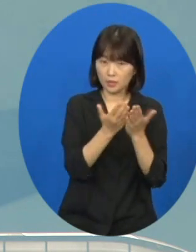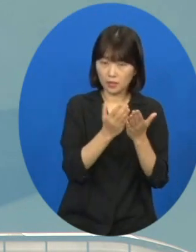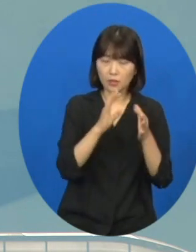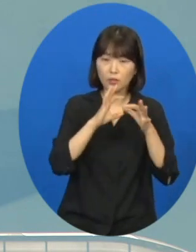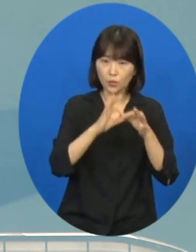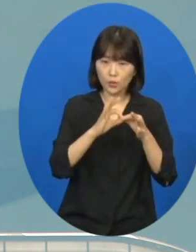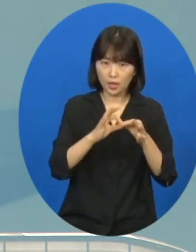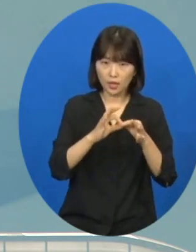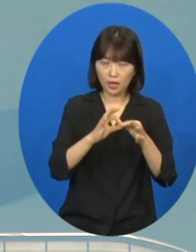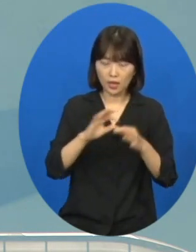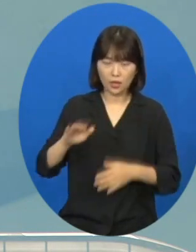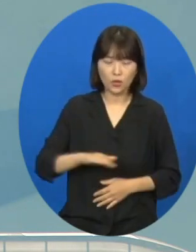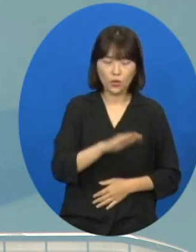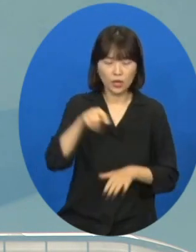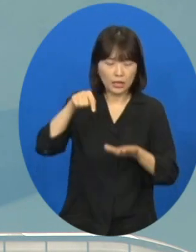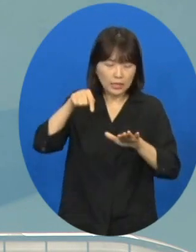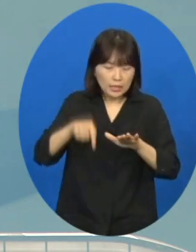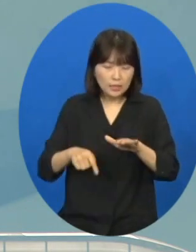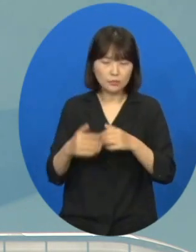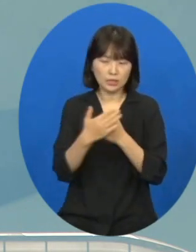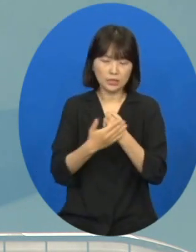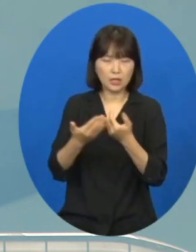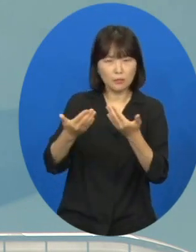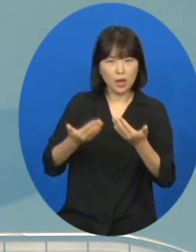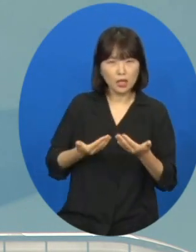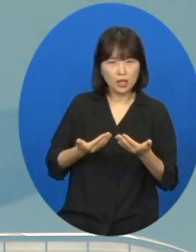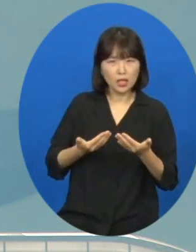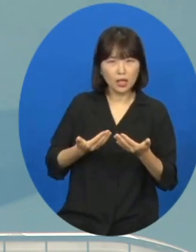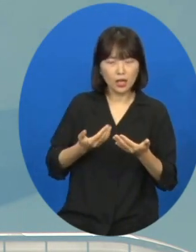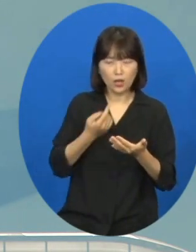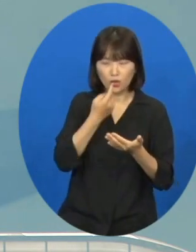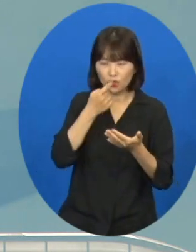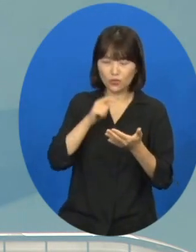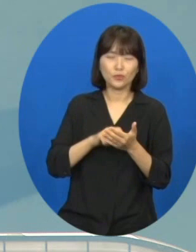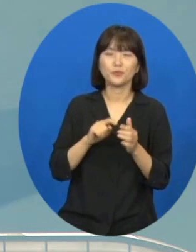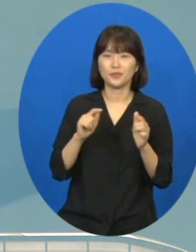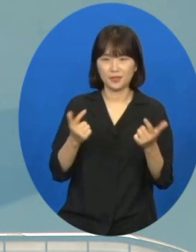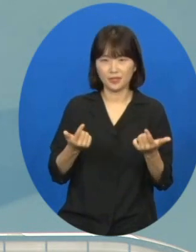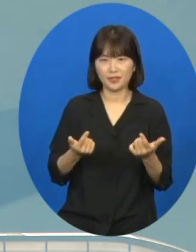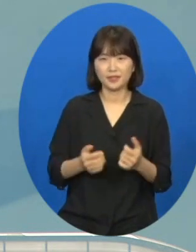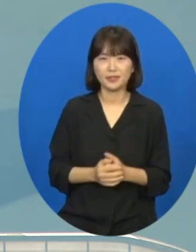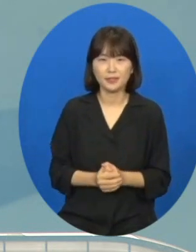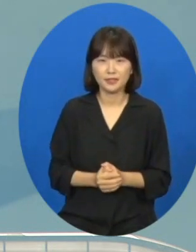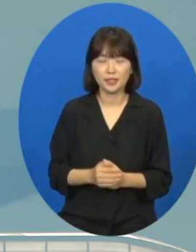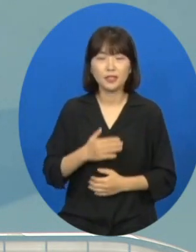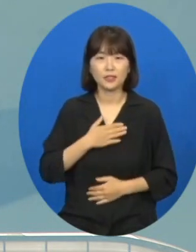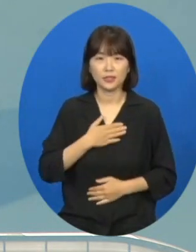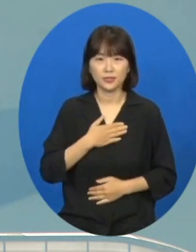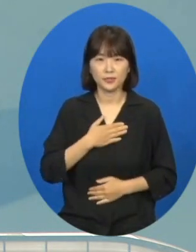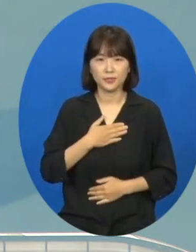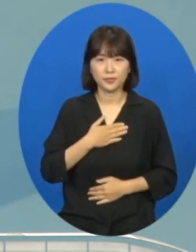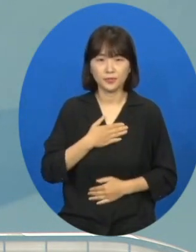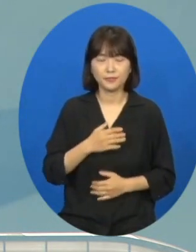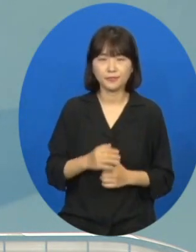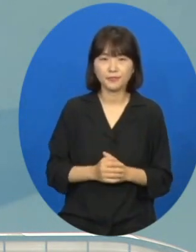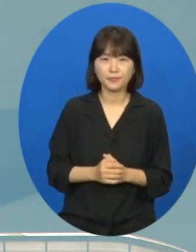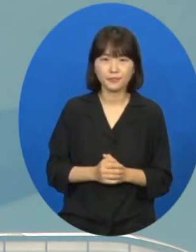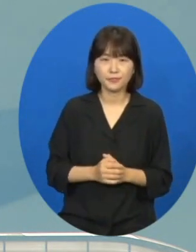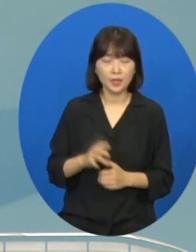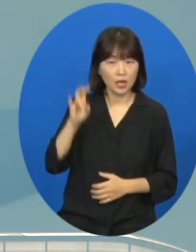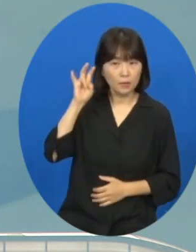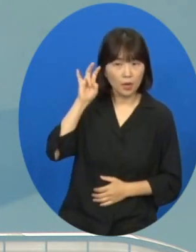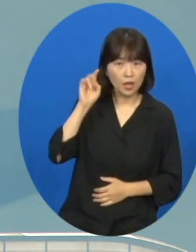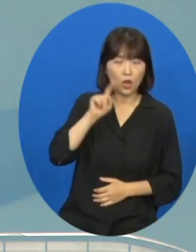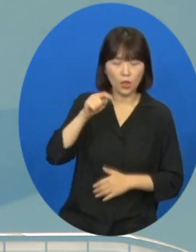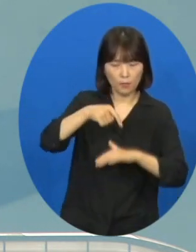통해서 우리가 깊은 은혜를 받기가 쉬운 일이 아닌 겁니다. 저는 도대체 마리아는